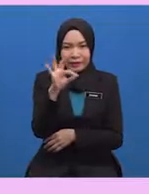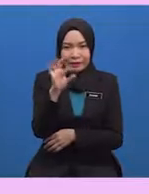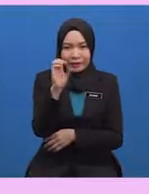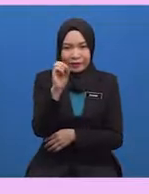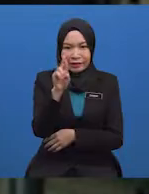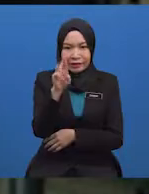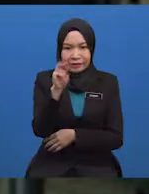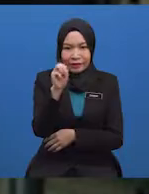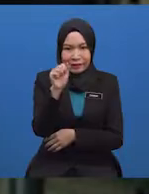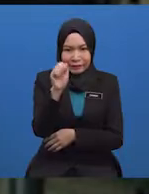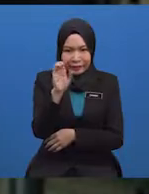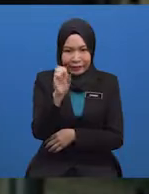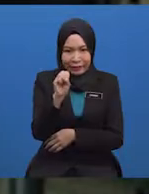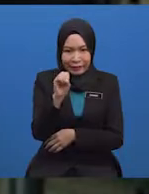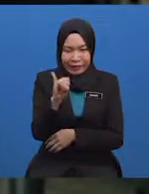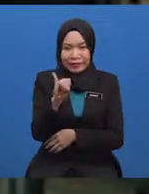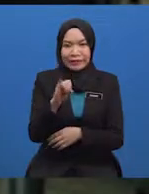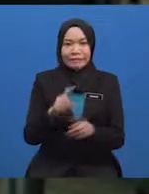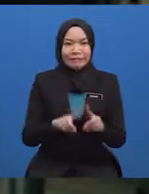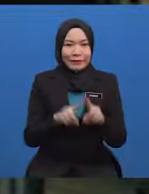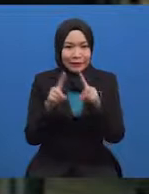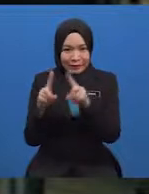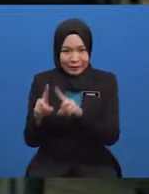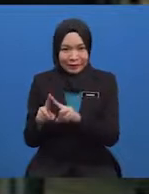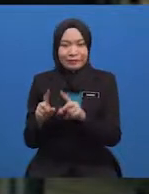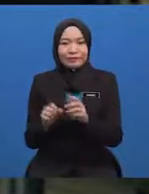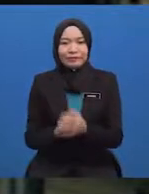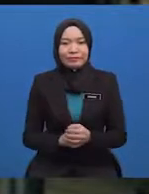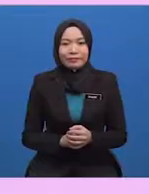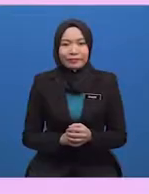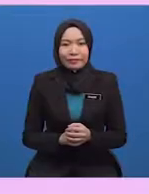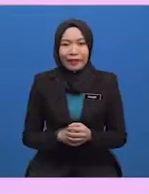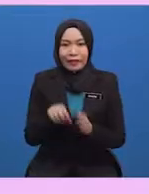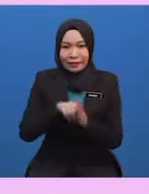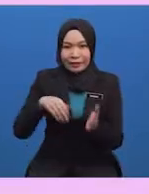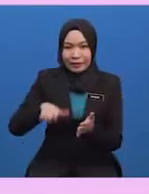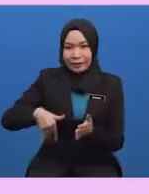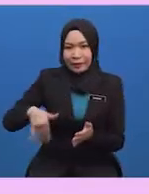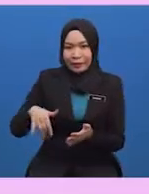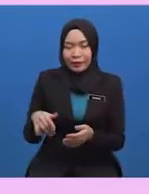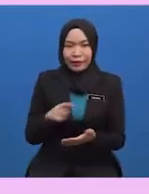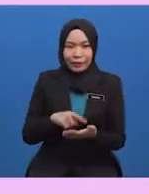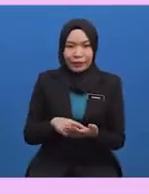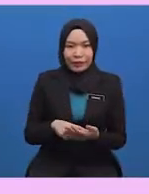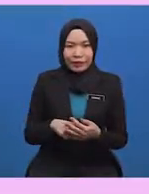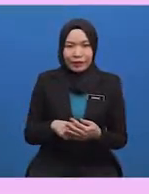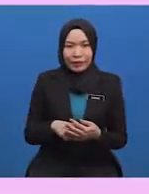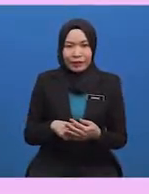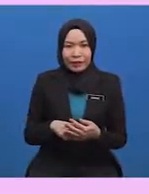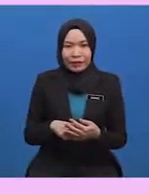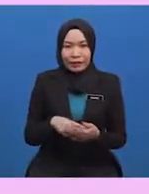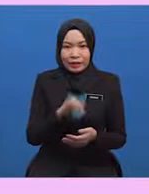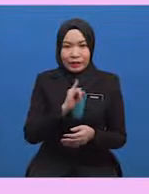1. Sebelum saya meneruskan penerangan ini, mari kita lihat dulu